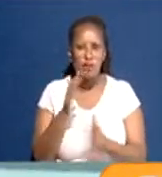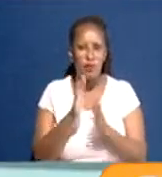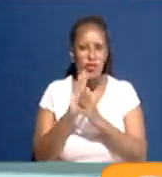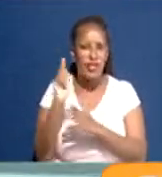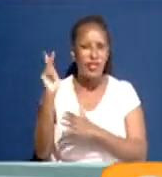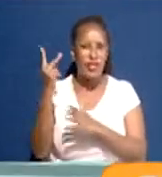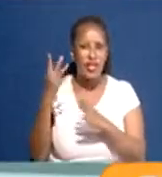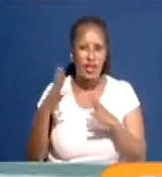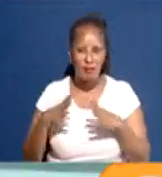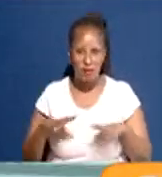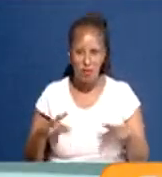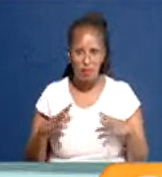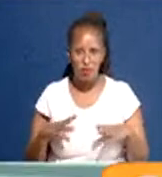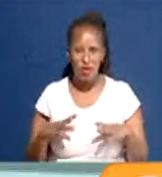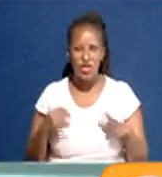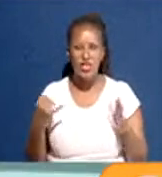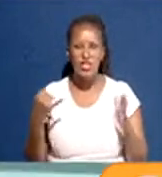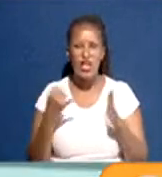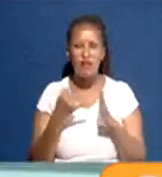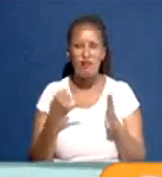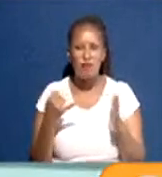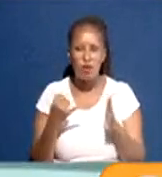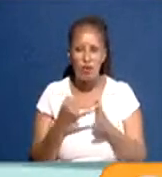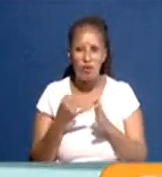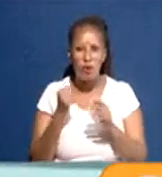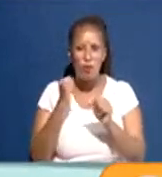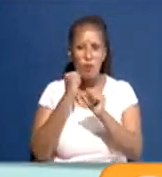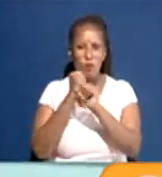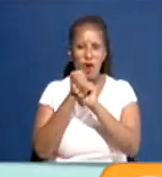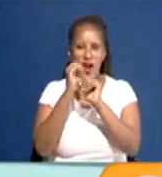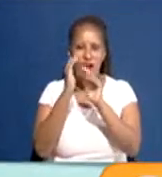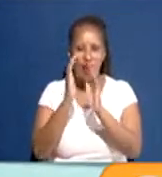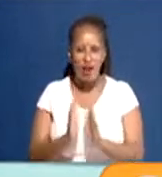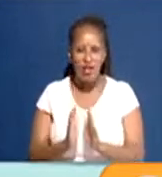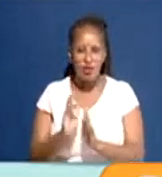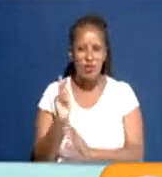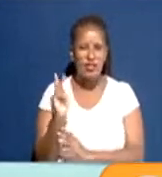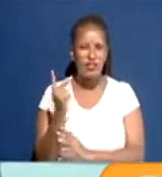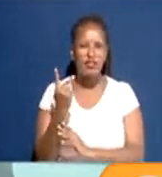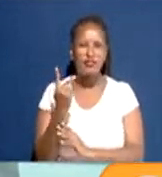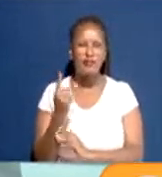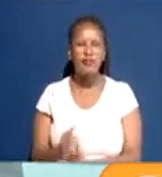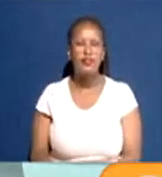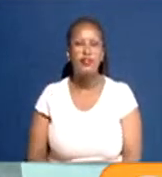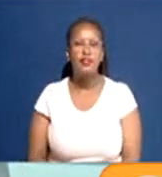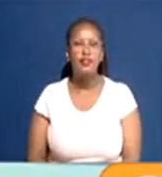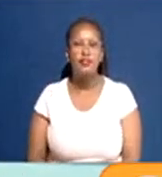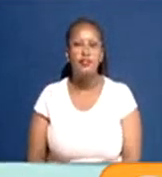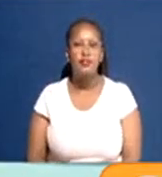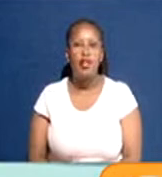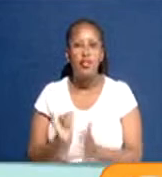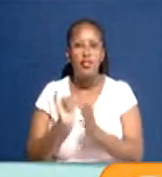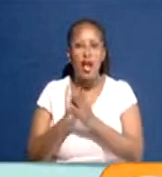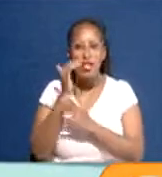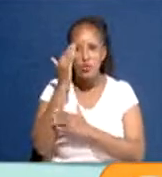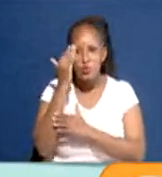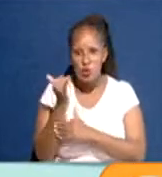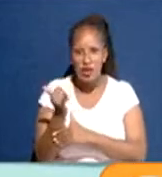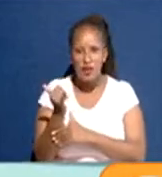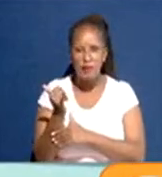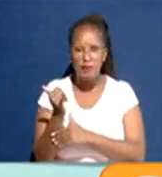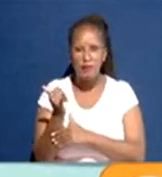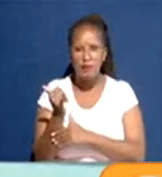Wakenya yanahusikana na wafanyikazi wa taifa letu. Na ndio sababu hiyo